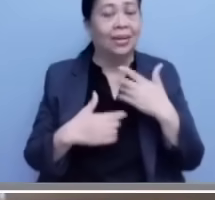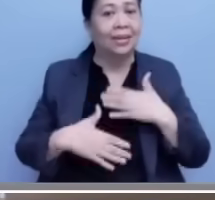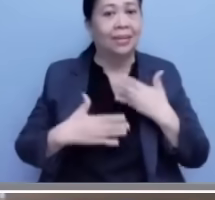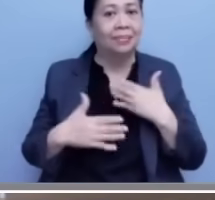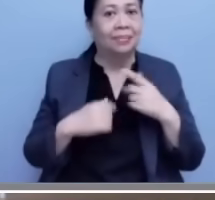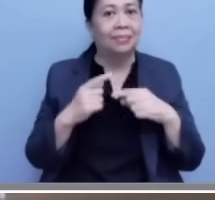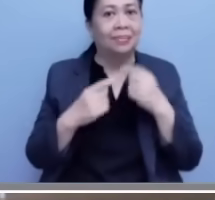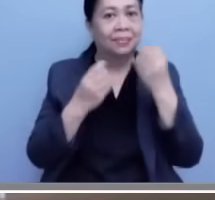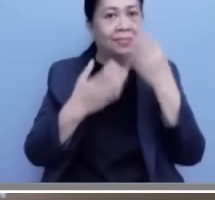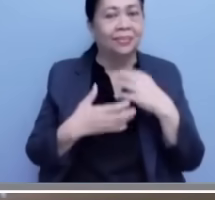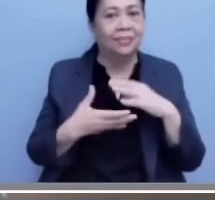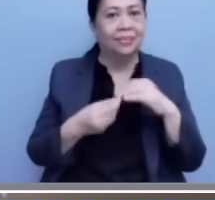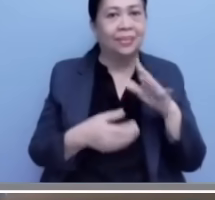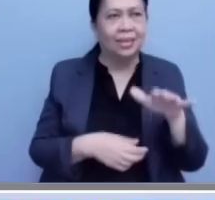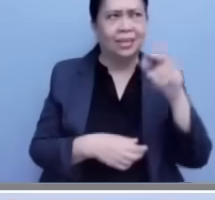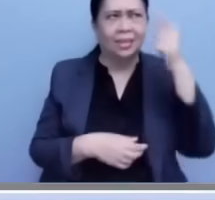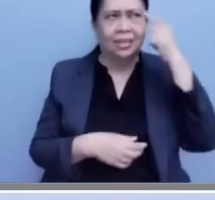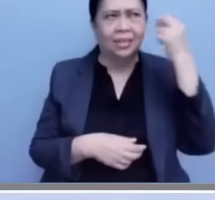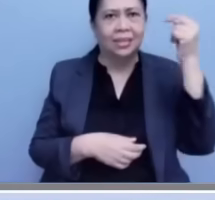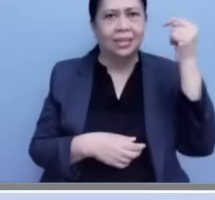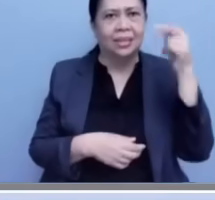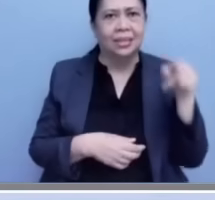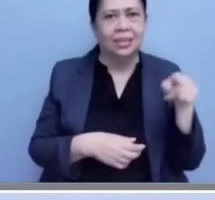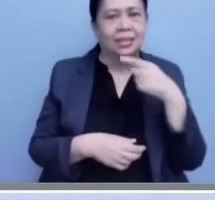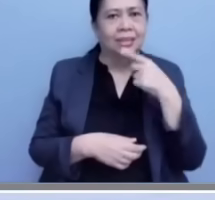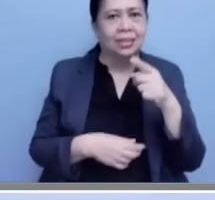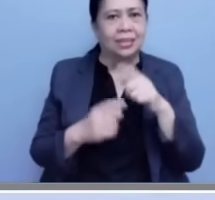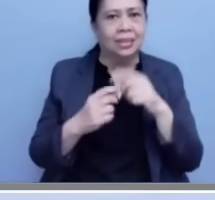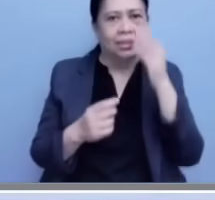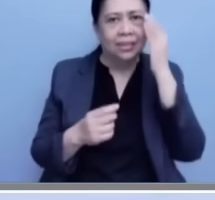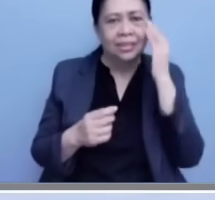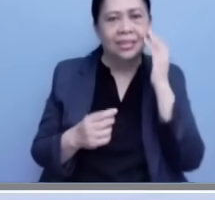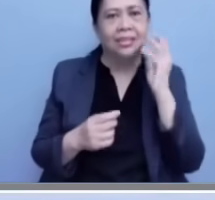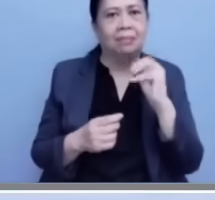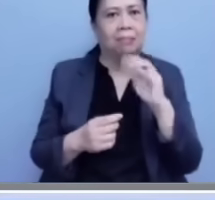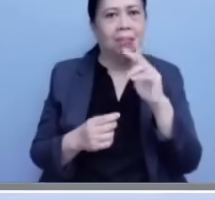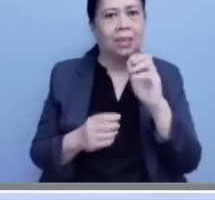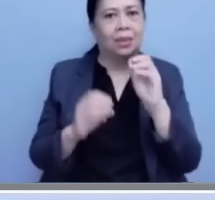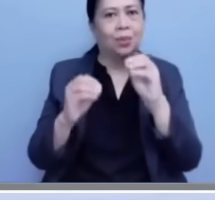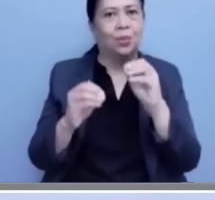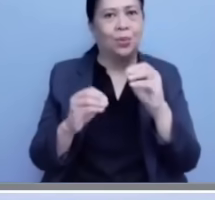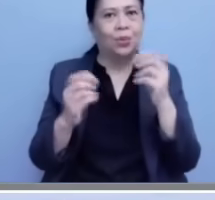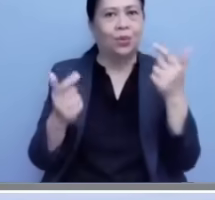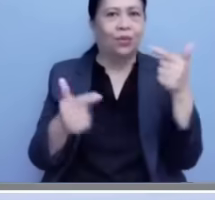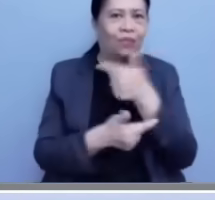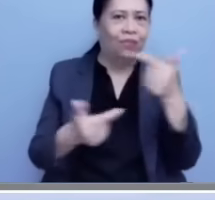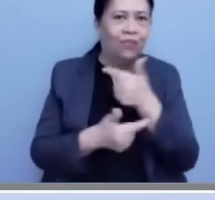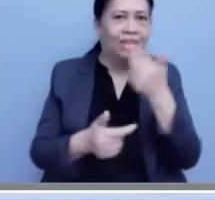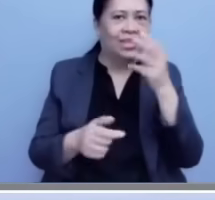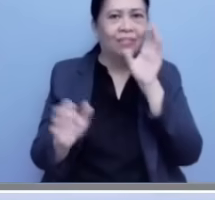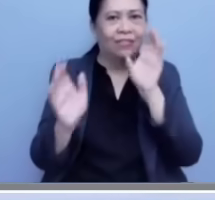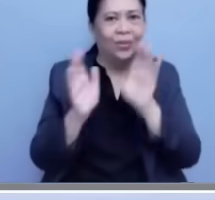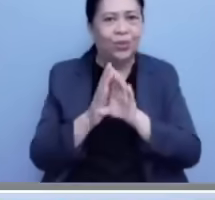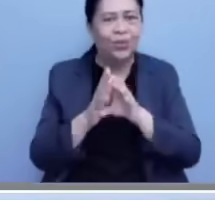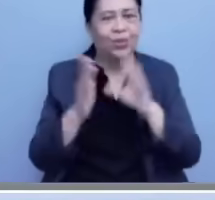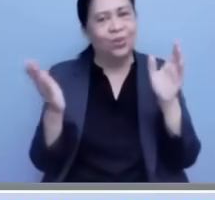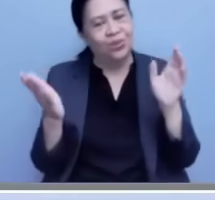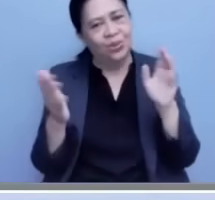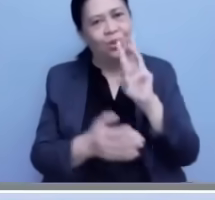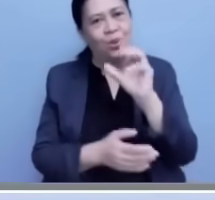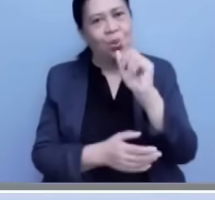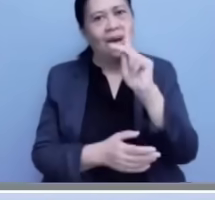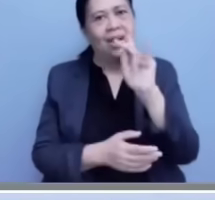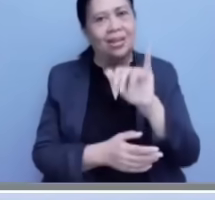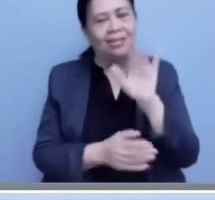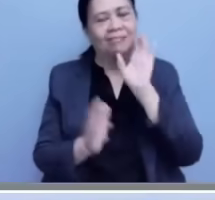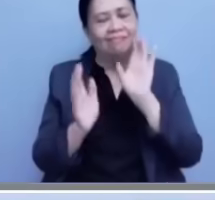naikwento sa akin nung pamangkin niya yata yun na parang nirequest daw ni Sir Mike na ilagay yung wacky photo niya. Yes. Dun sa nakita natin yun